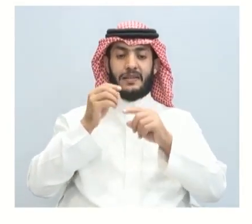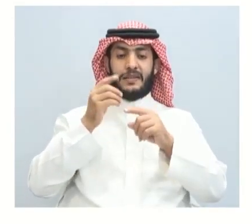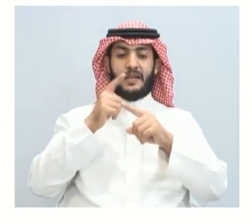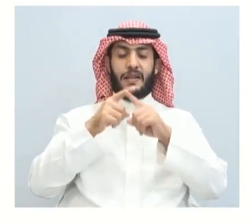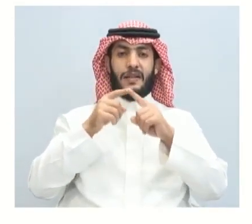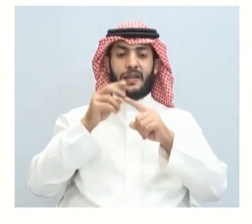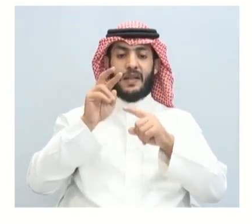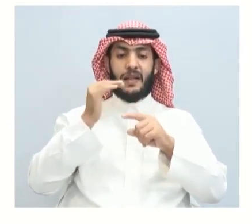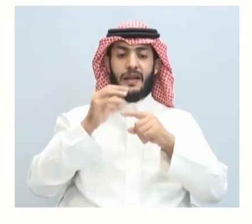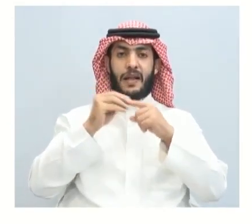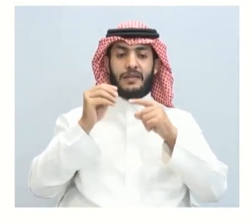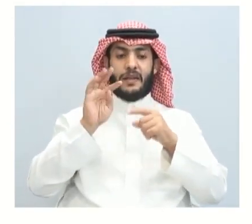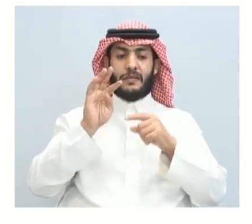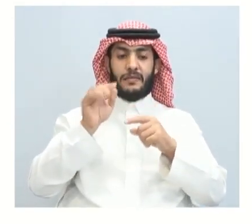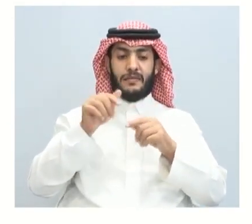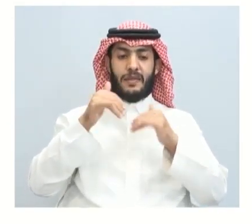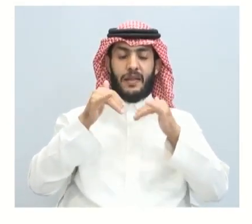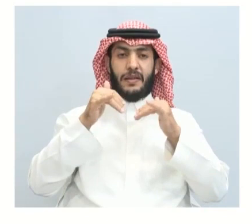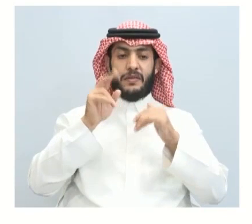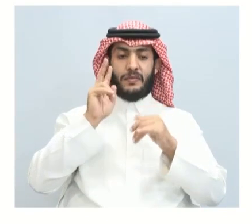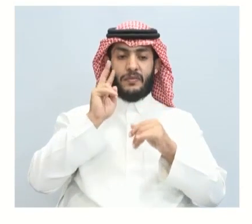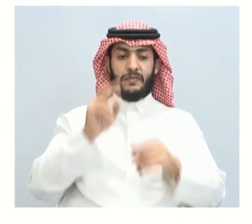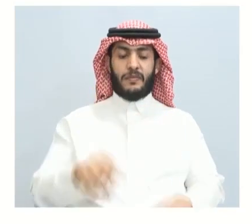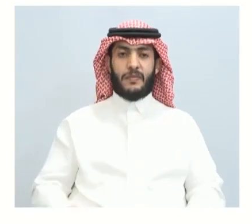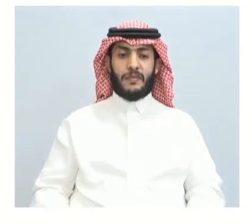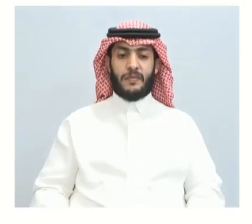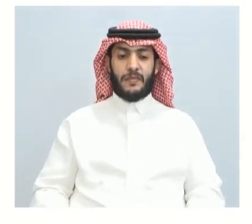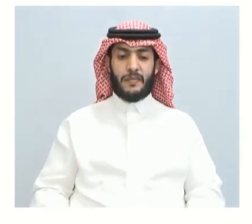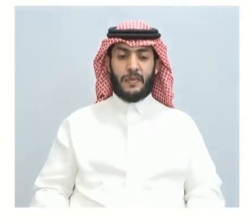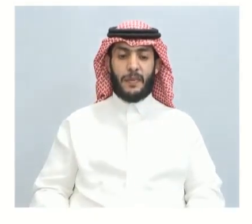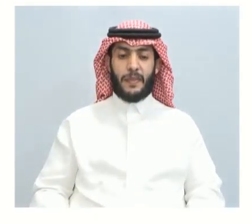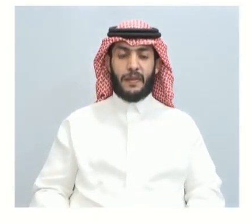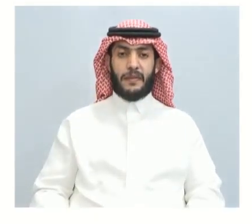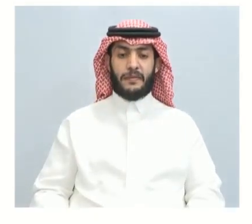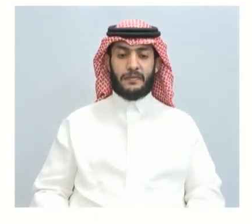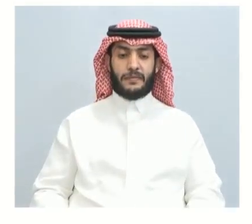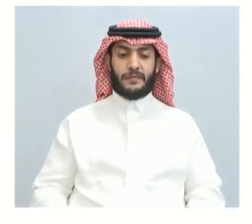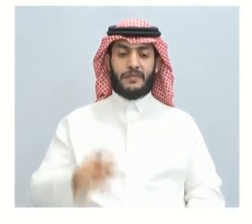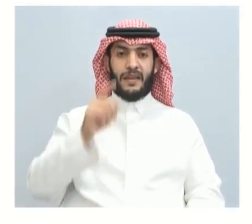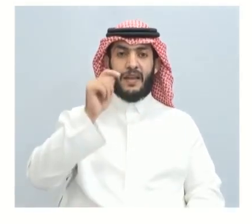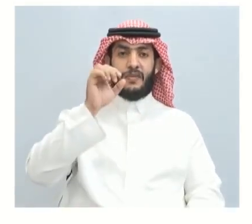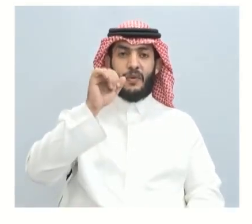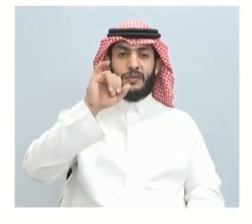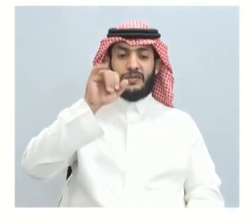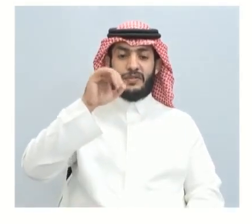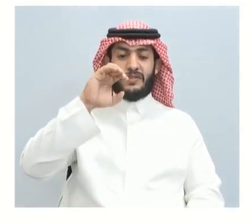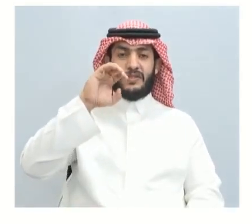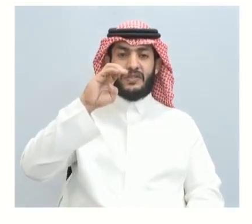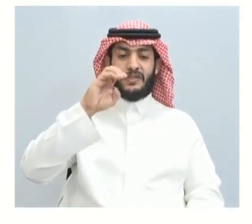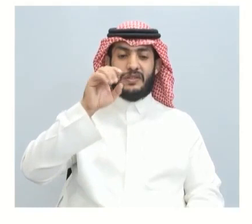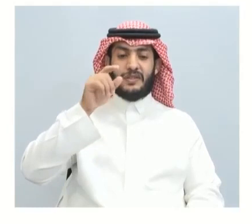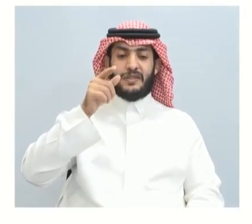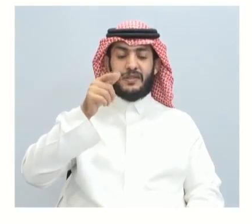تساوي اكس ناقص عه فاكتب كل مما يلي اف او جي لاكس طبعا انت هنا بتجي تقول